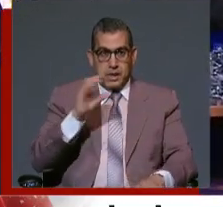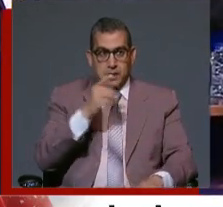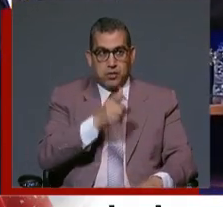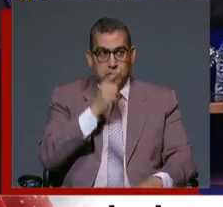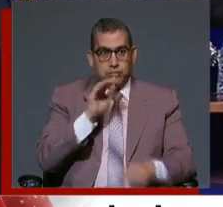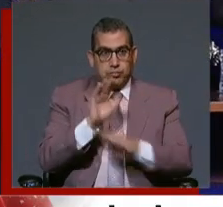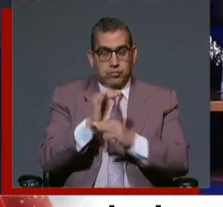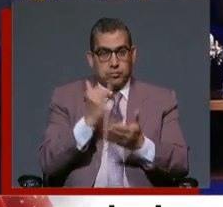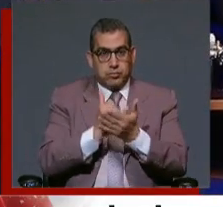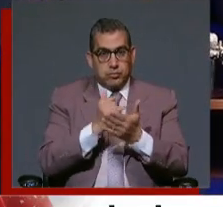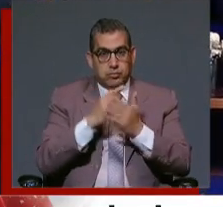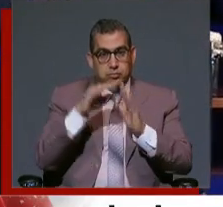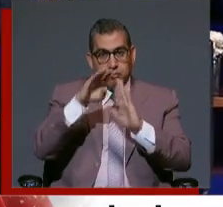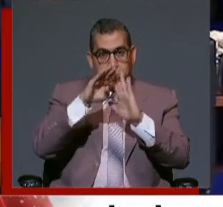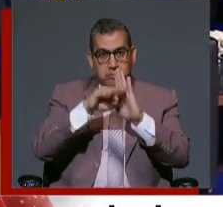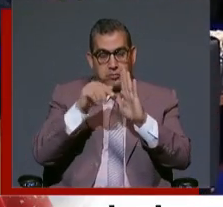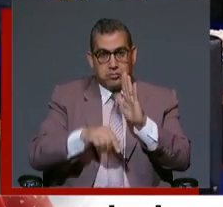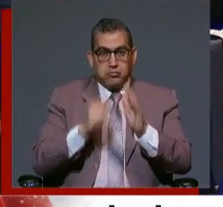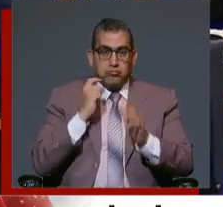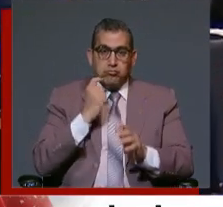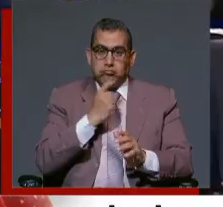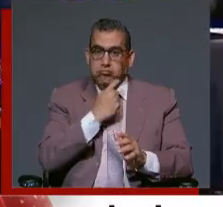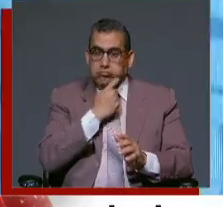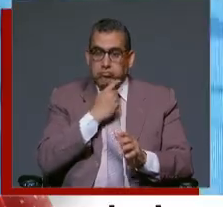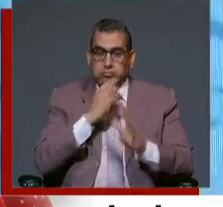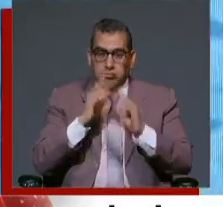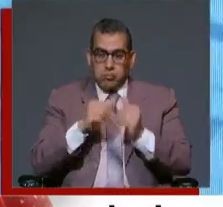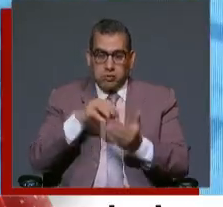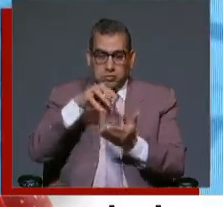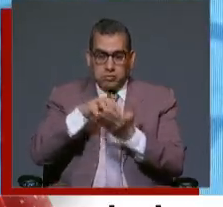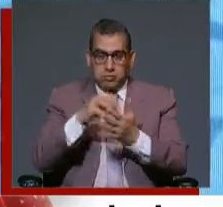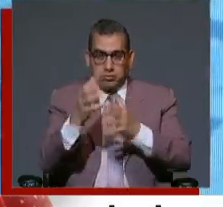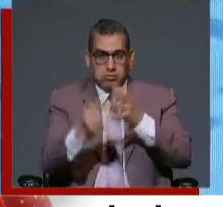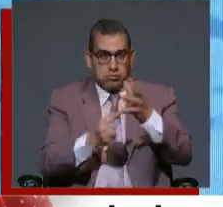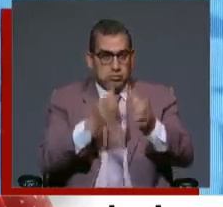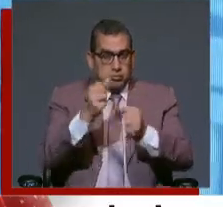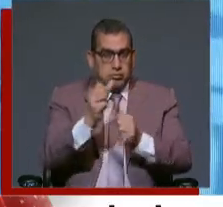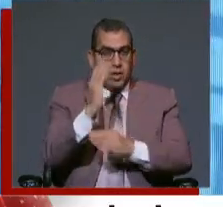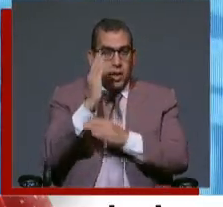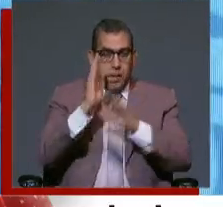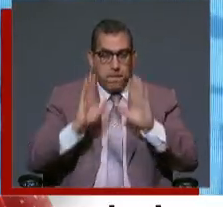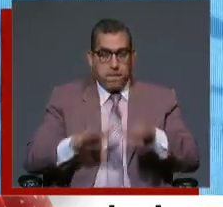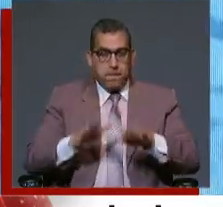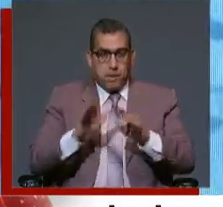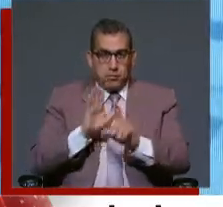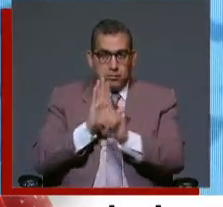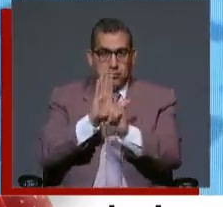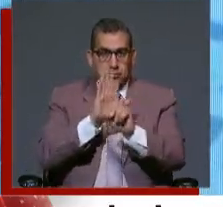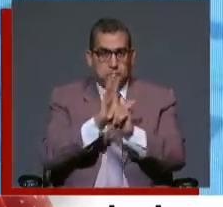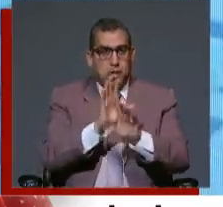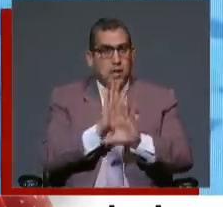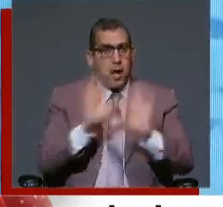في إطار حرص وعزم الدولة المصرية الراسخ على دعم التكامل بين